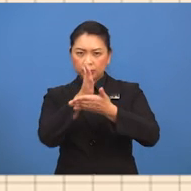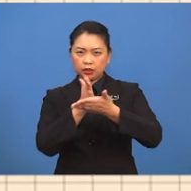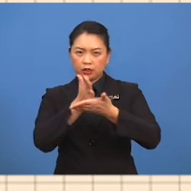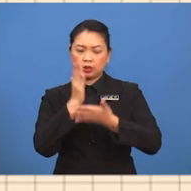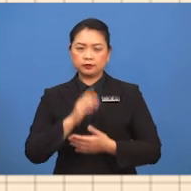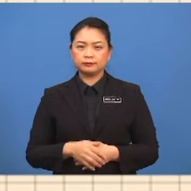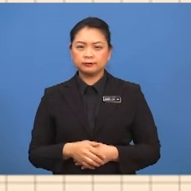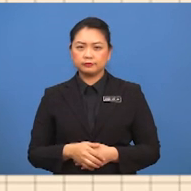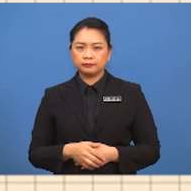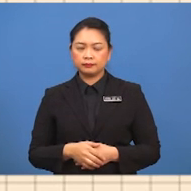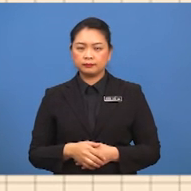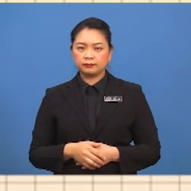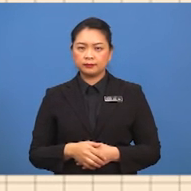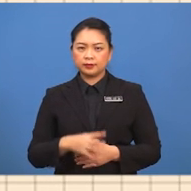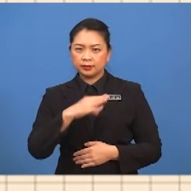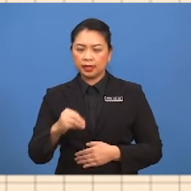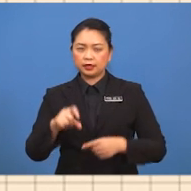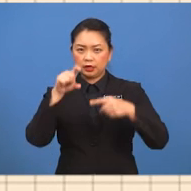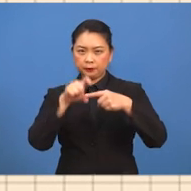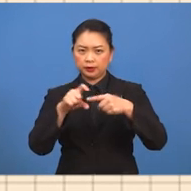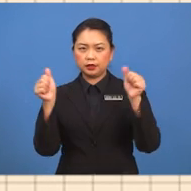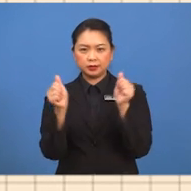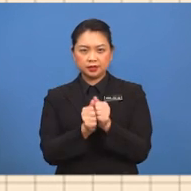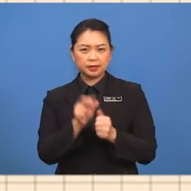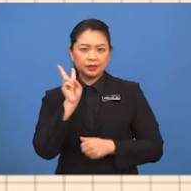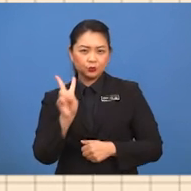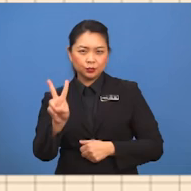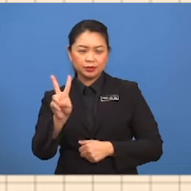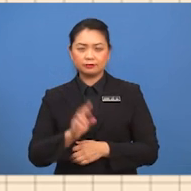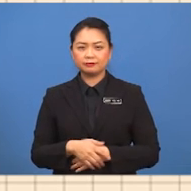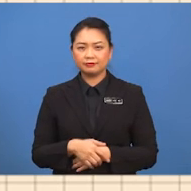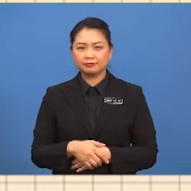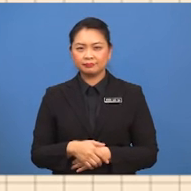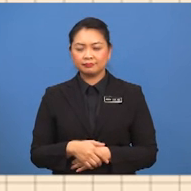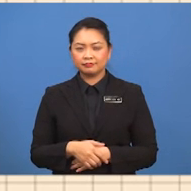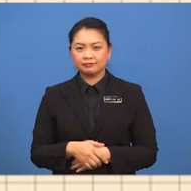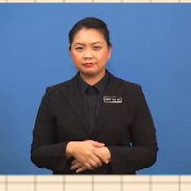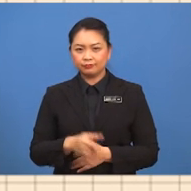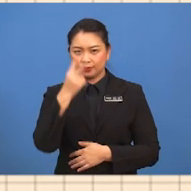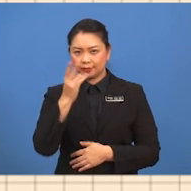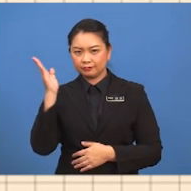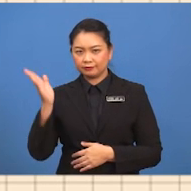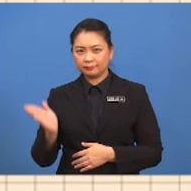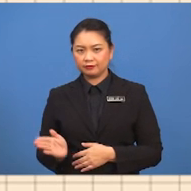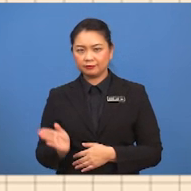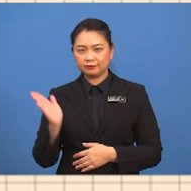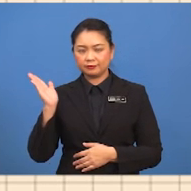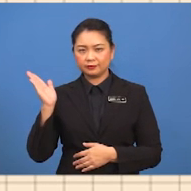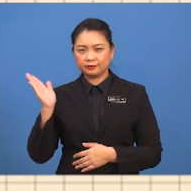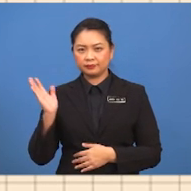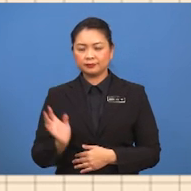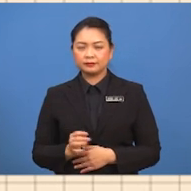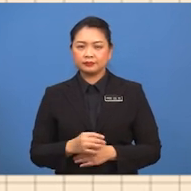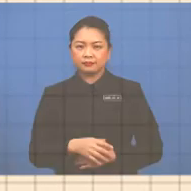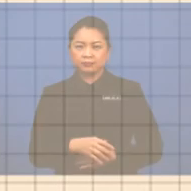tengah dan dibahagikan dengan dua, iaitu 80